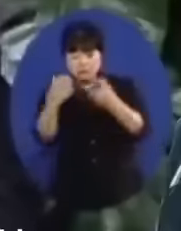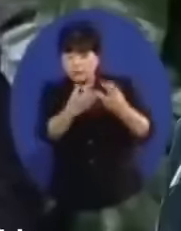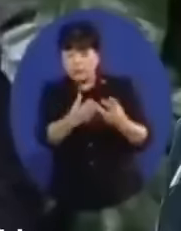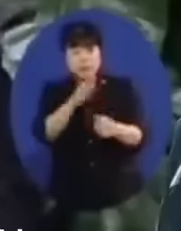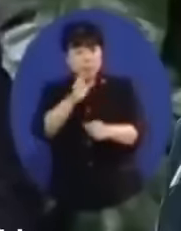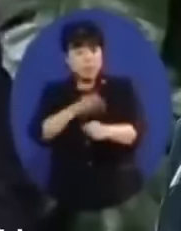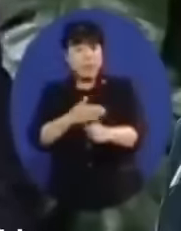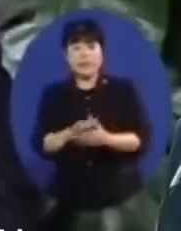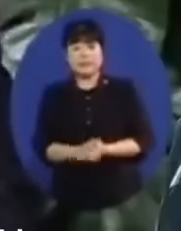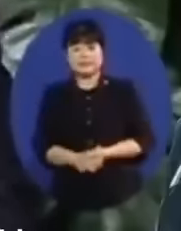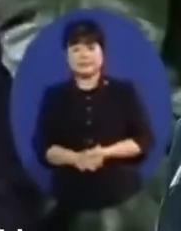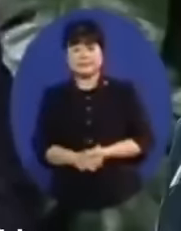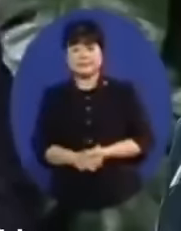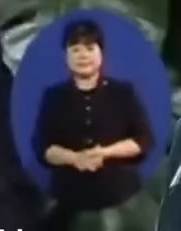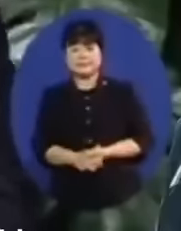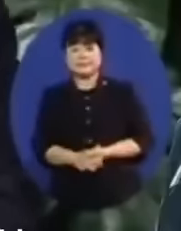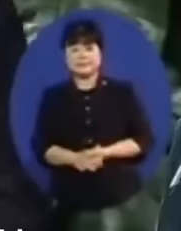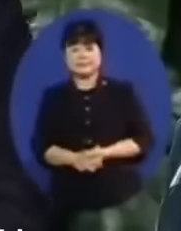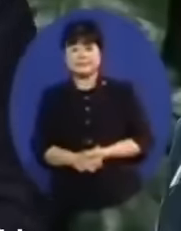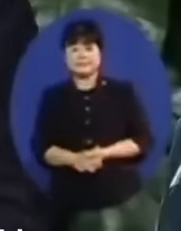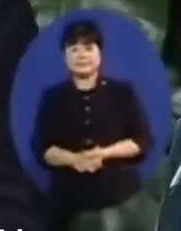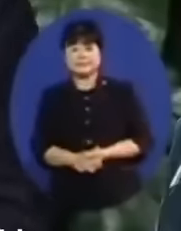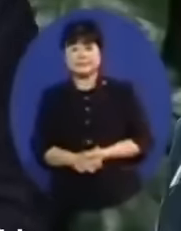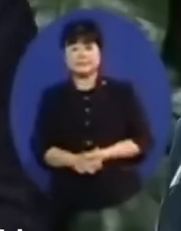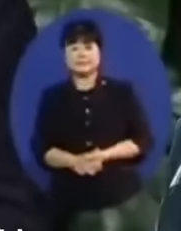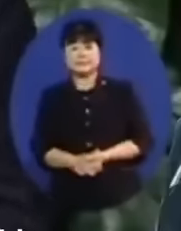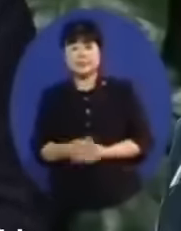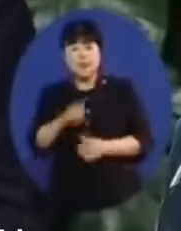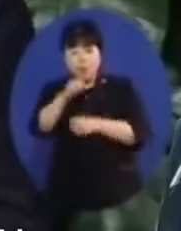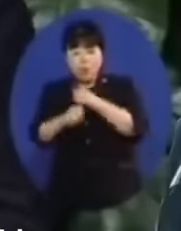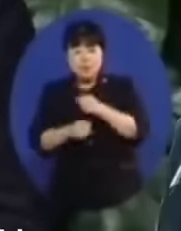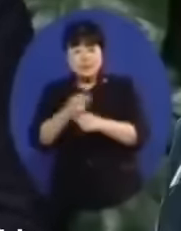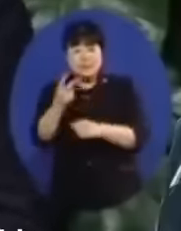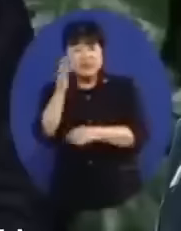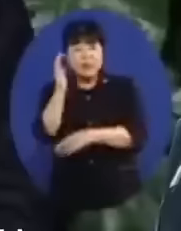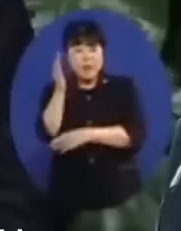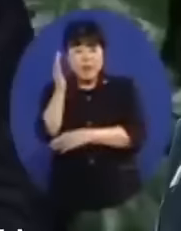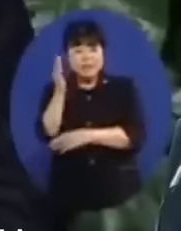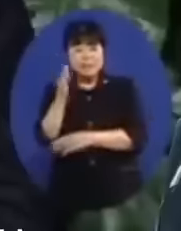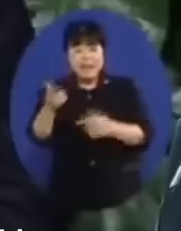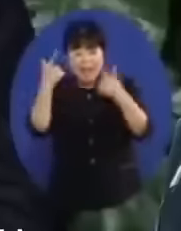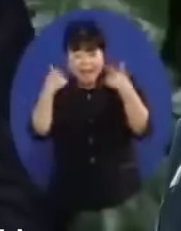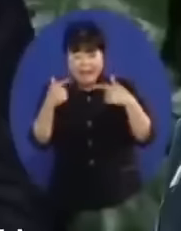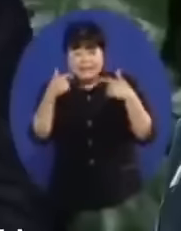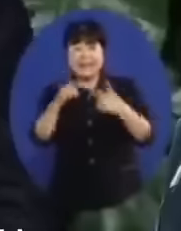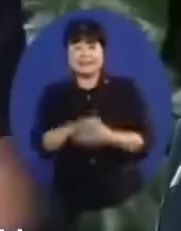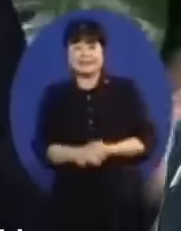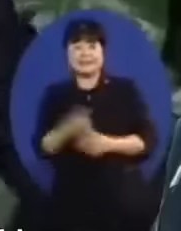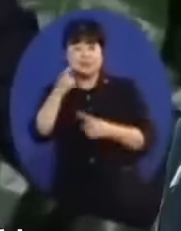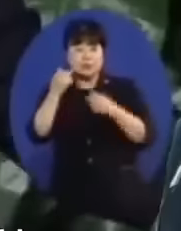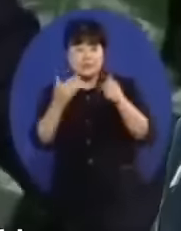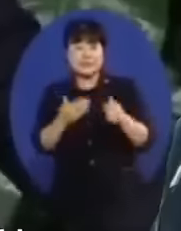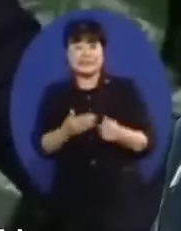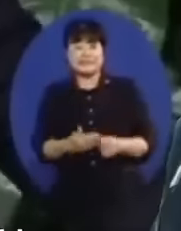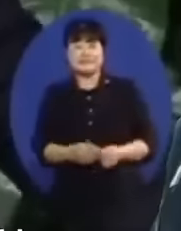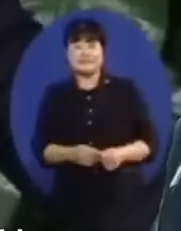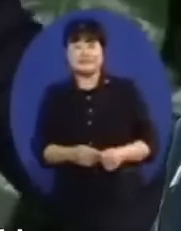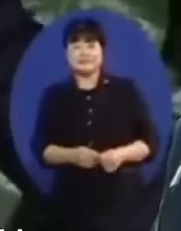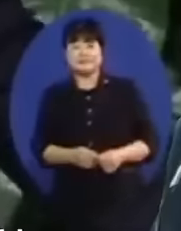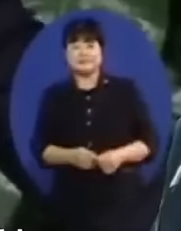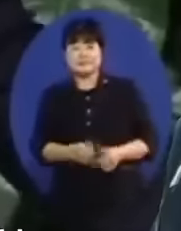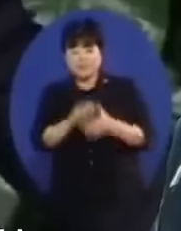수가 없는 것입니다. 저는 50년을 목회했지만 항상 저 자리에 앉아서